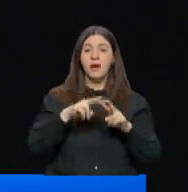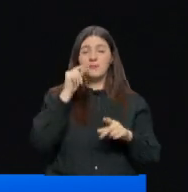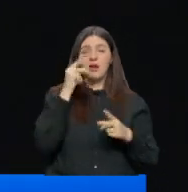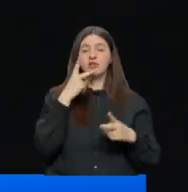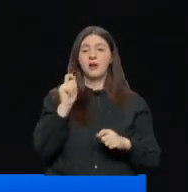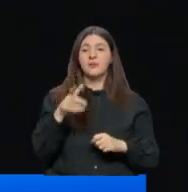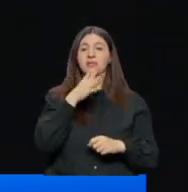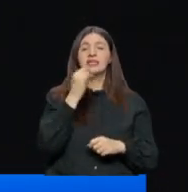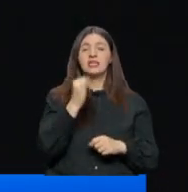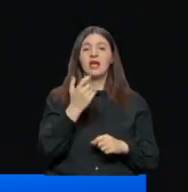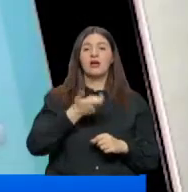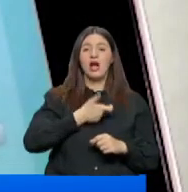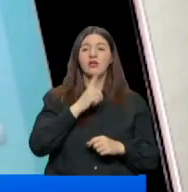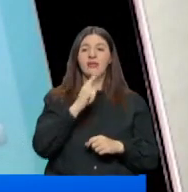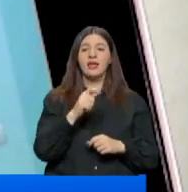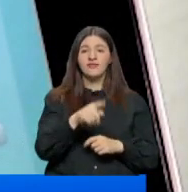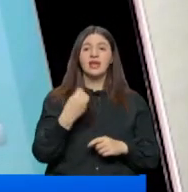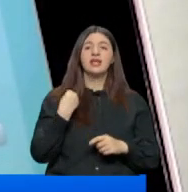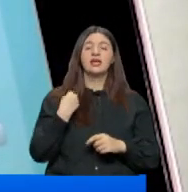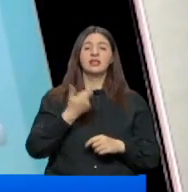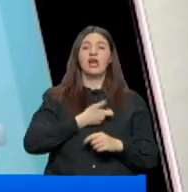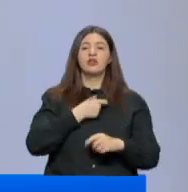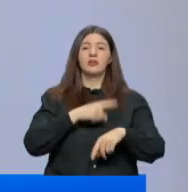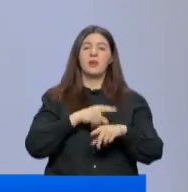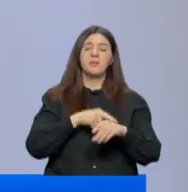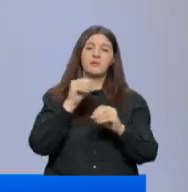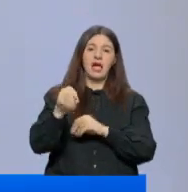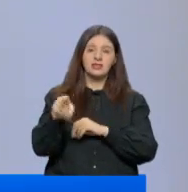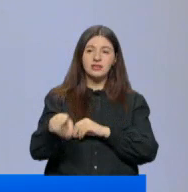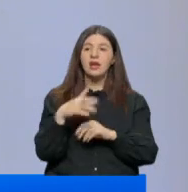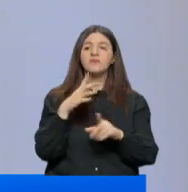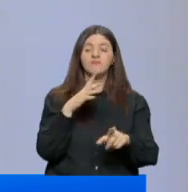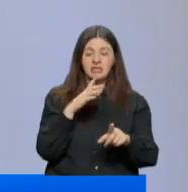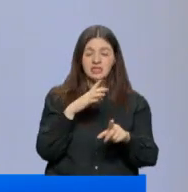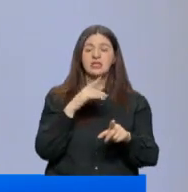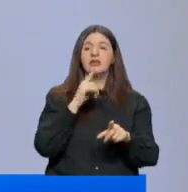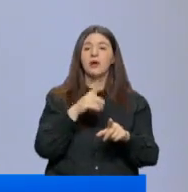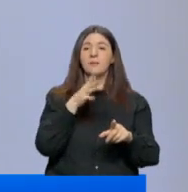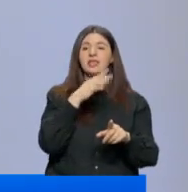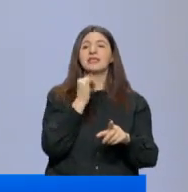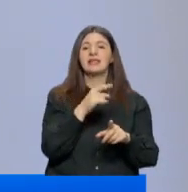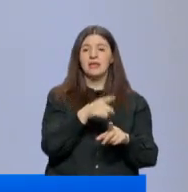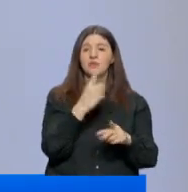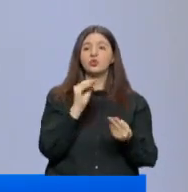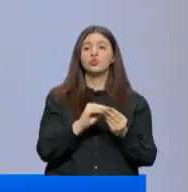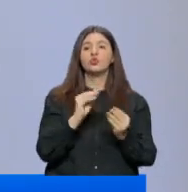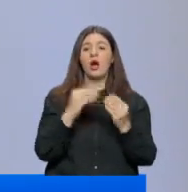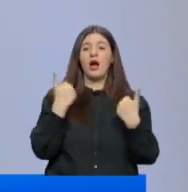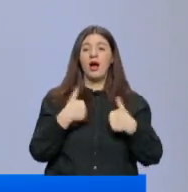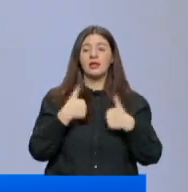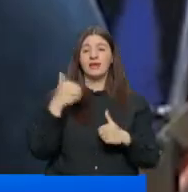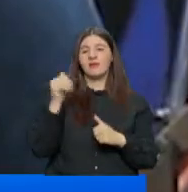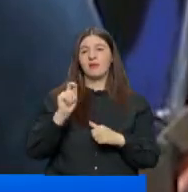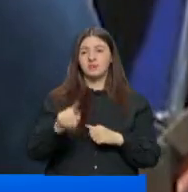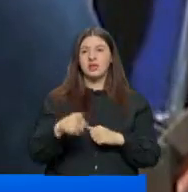açıkladı. Dezenformasyon yasa teklifi yeni yasa dönemine bırakıldı. Dezenformasyonu bir suç haline